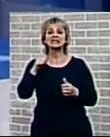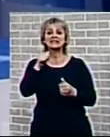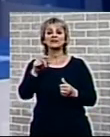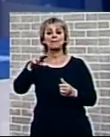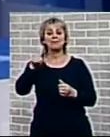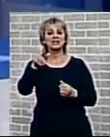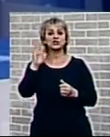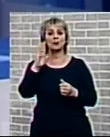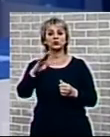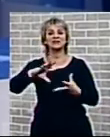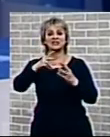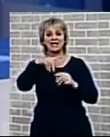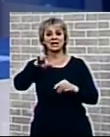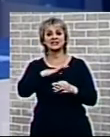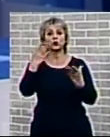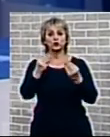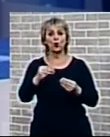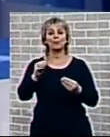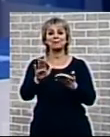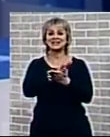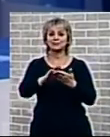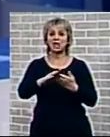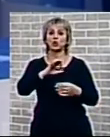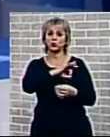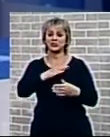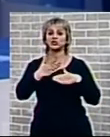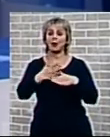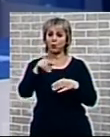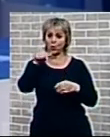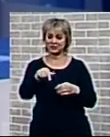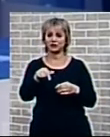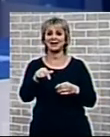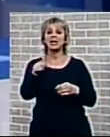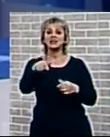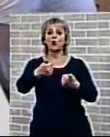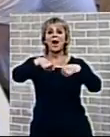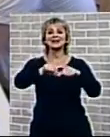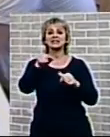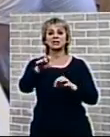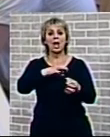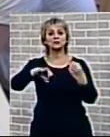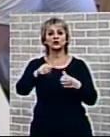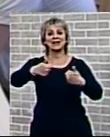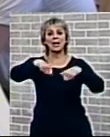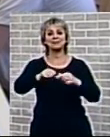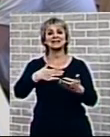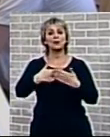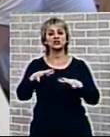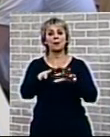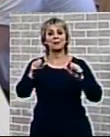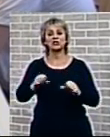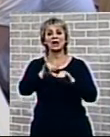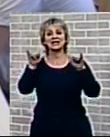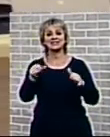Завтрашняя пятница станет Всероссийским днем бесплатной юридической помощи. Его организацию обсудила комиссия Общественной палаты